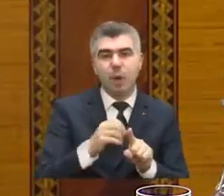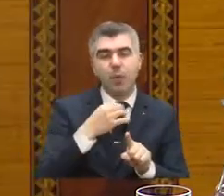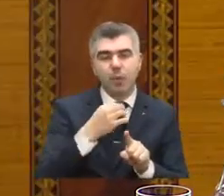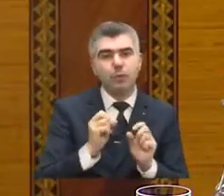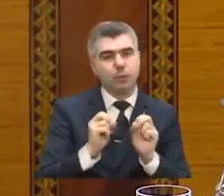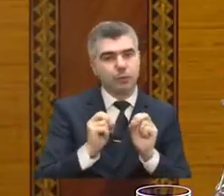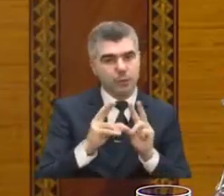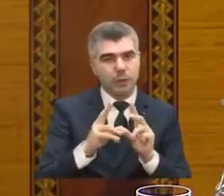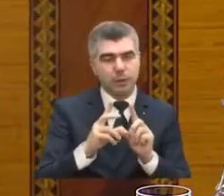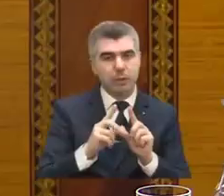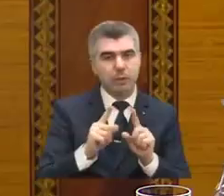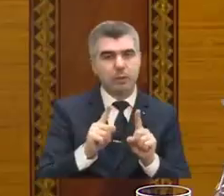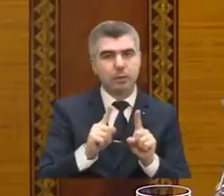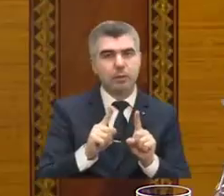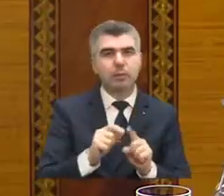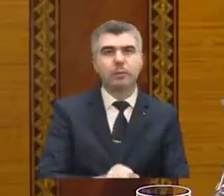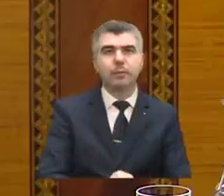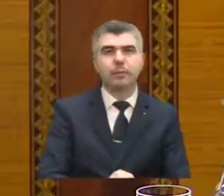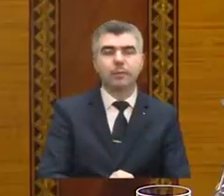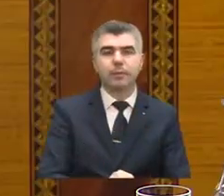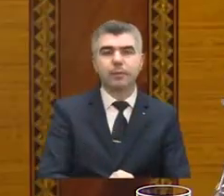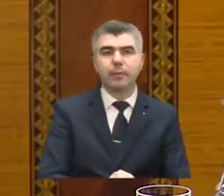للدور الكبير الذي